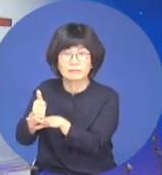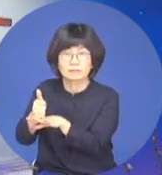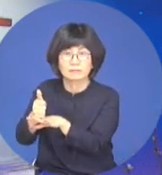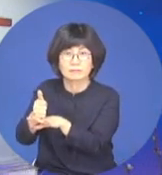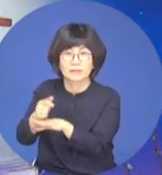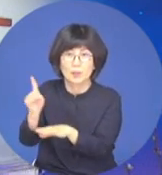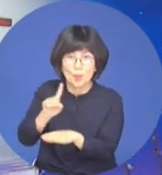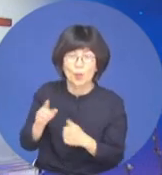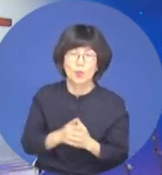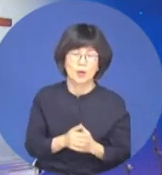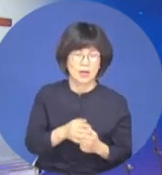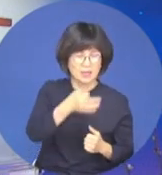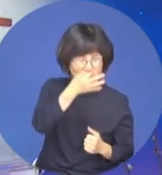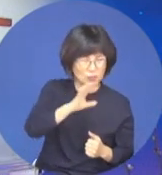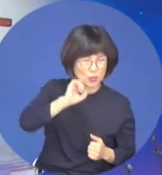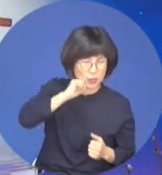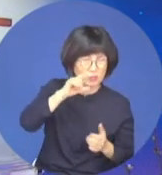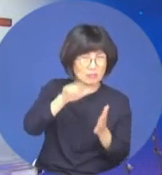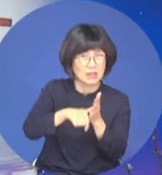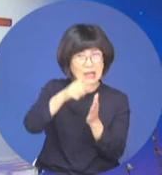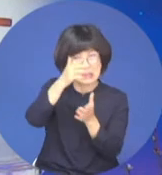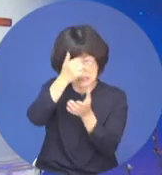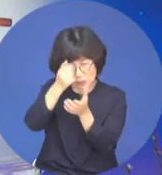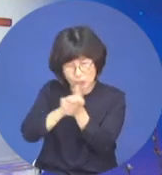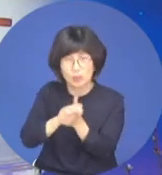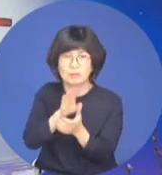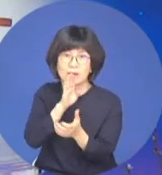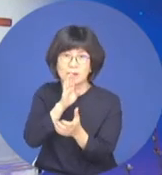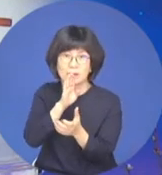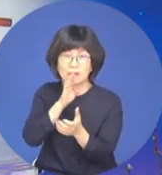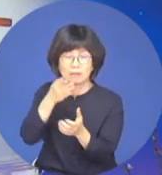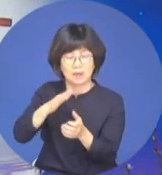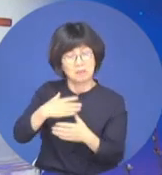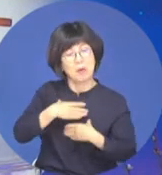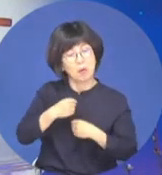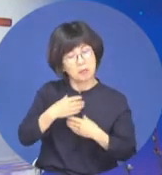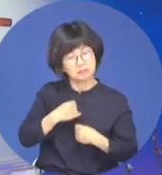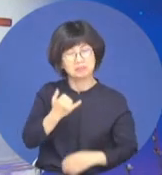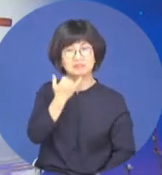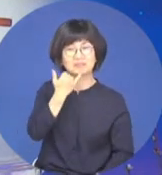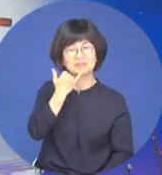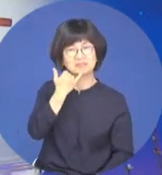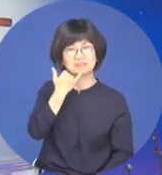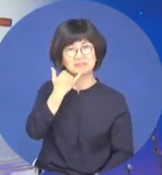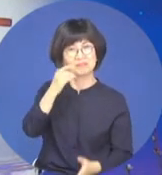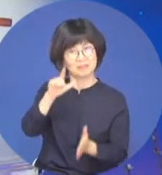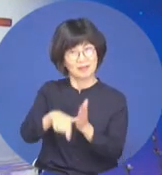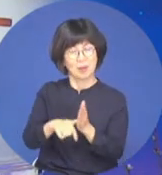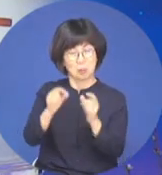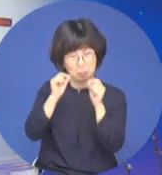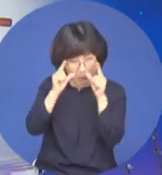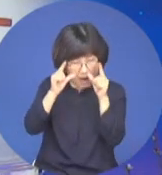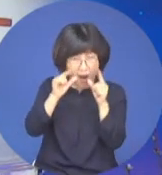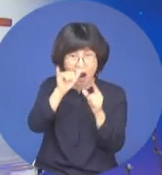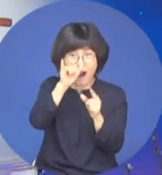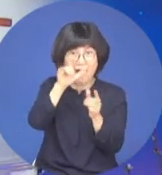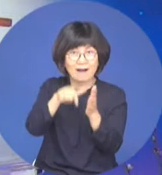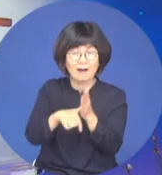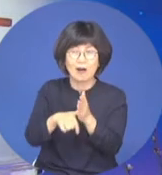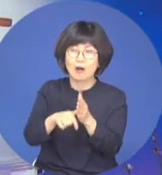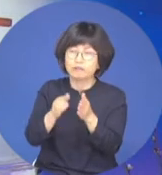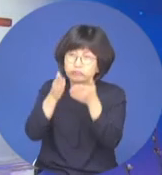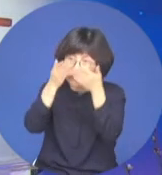되지만 하나님의 은혜를 받고 평안하여 든든히 서갈 때에도, 아 이거구나 깨달았을 때에도, 갈 길이 보일